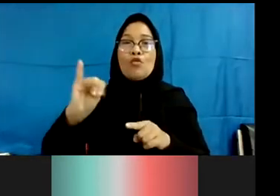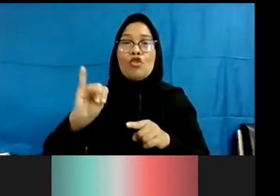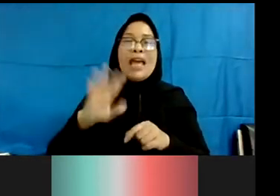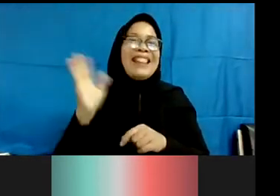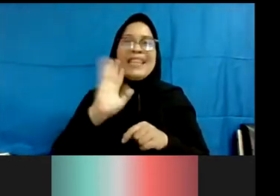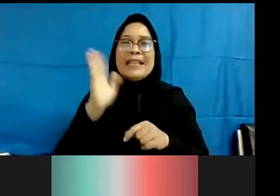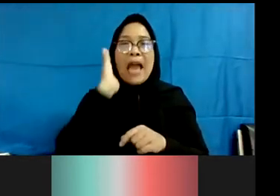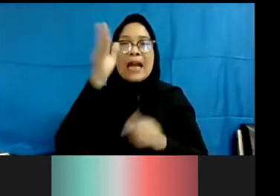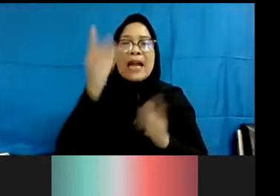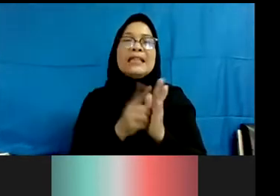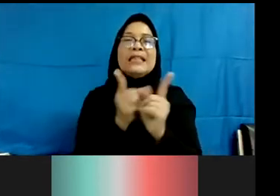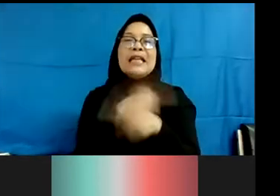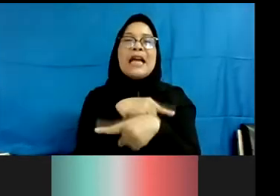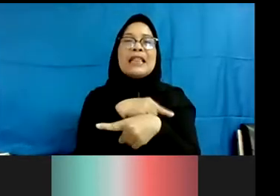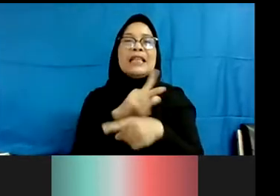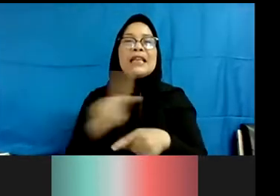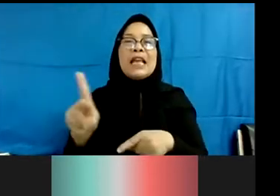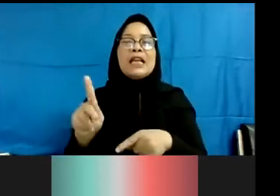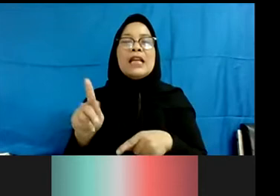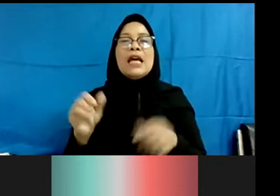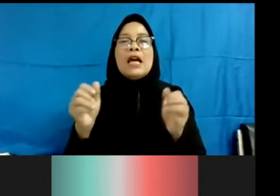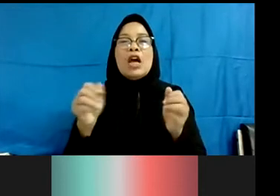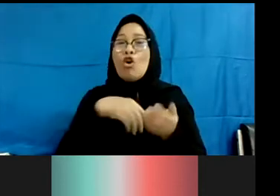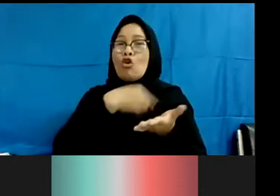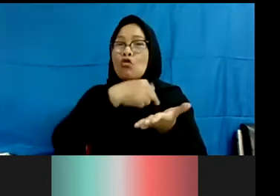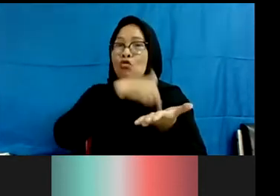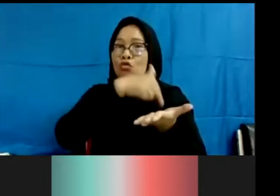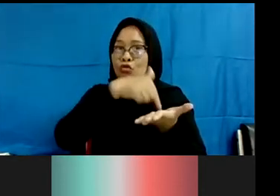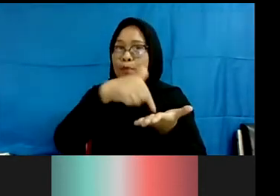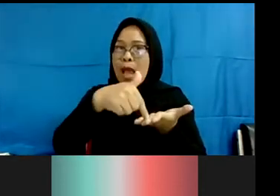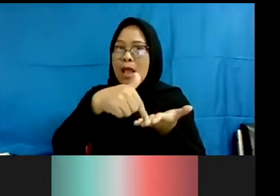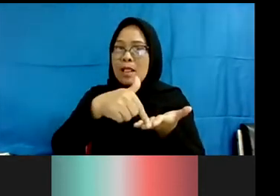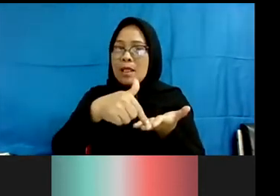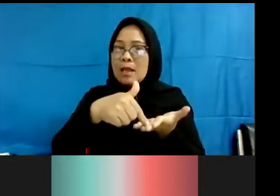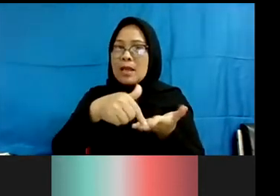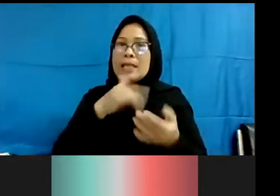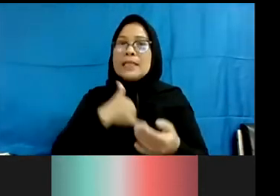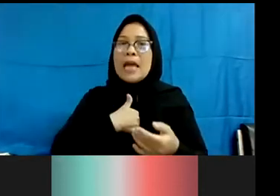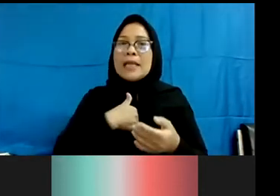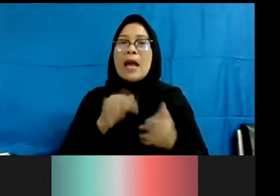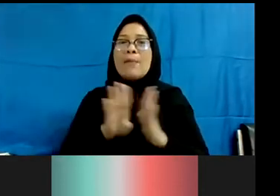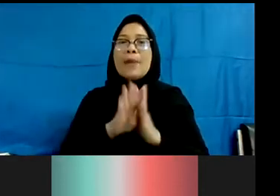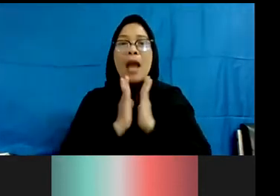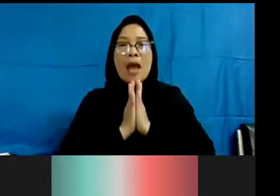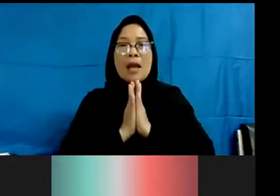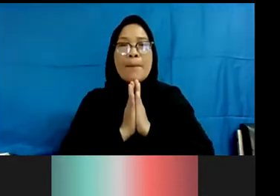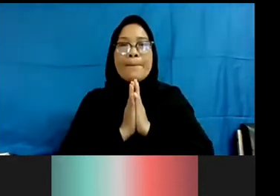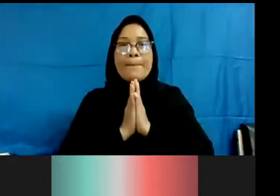tidak akan bisa digantikan ya huruf braille itu. Nah, jadi yang saya berharap sih